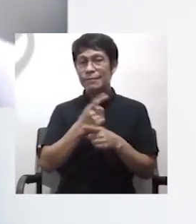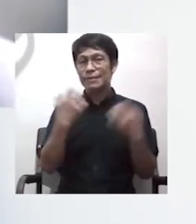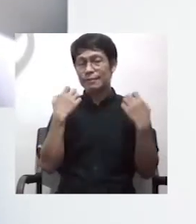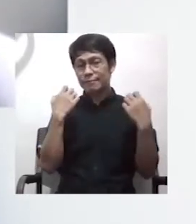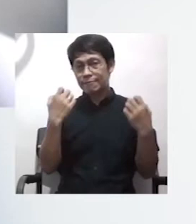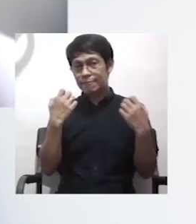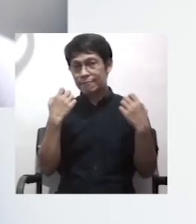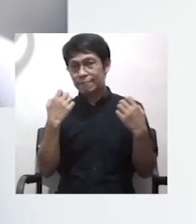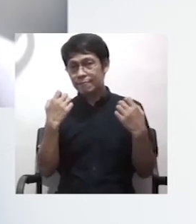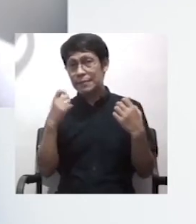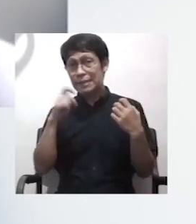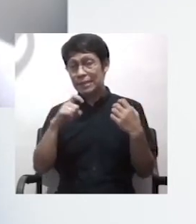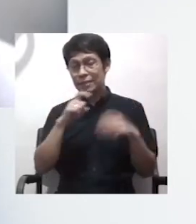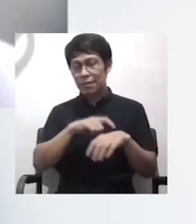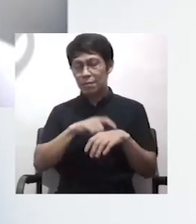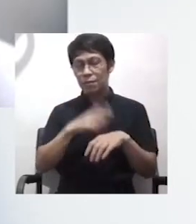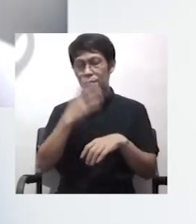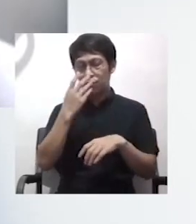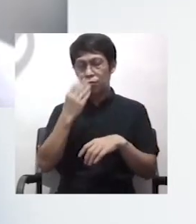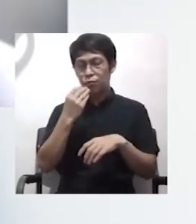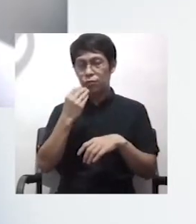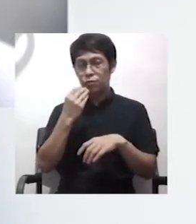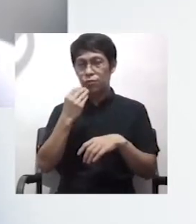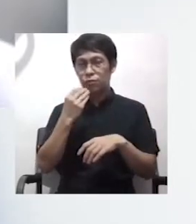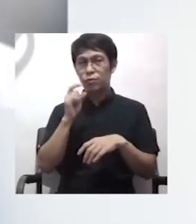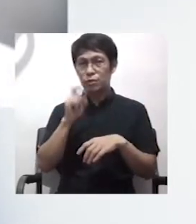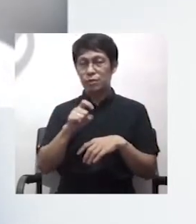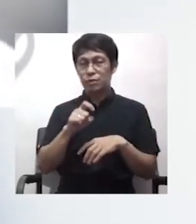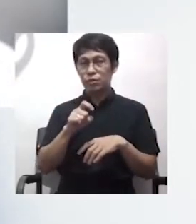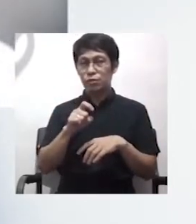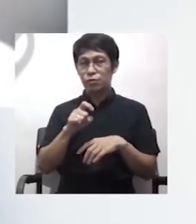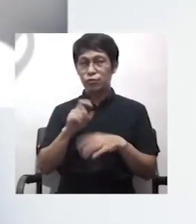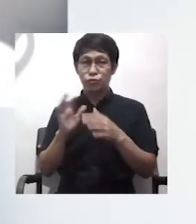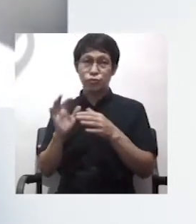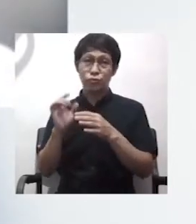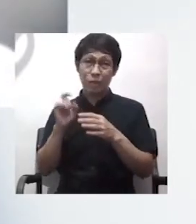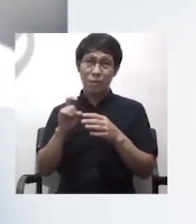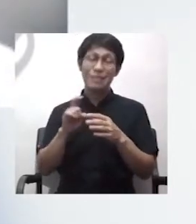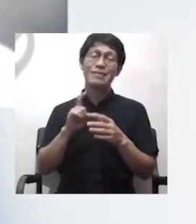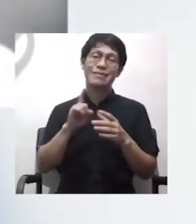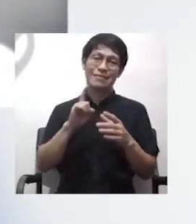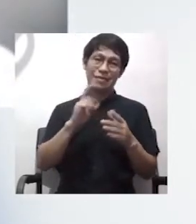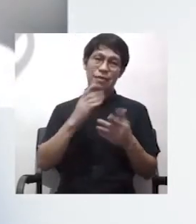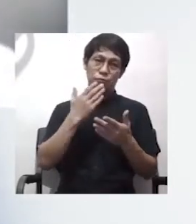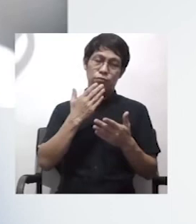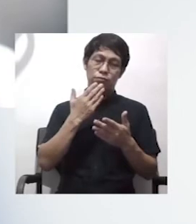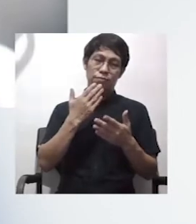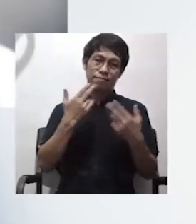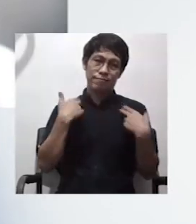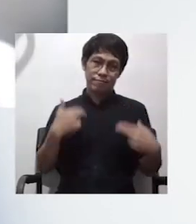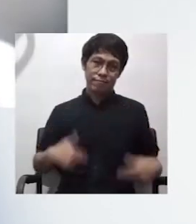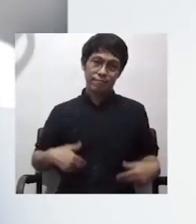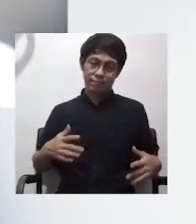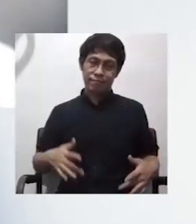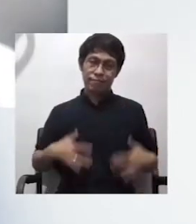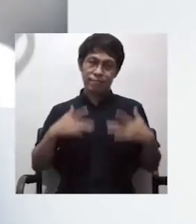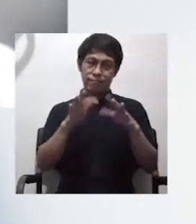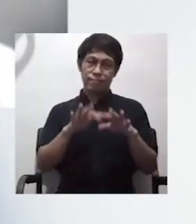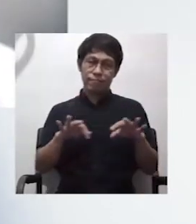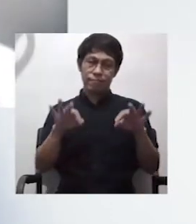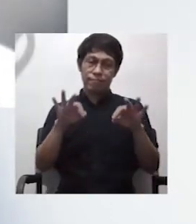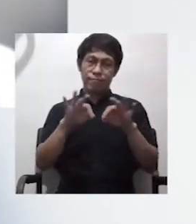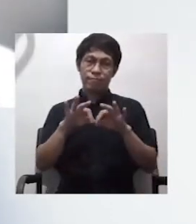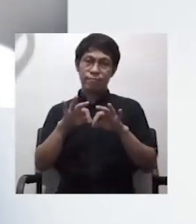pagkain, ehersisyo, at tamang oras ng pagkain. So in other words, it is still related to a